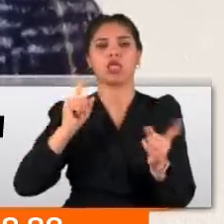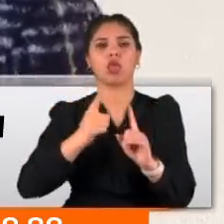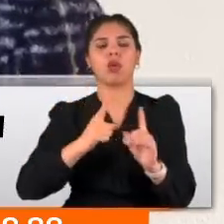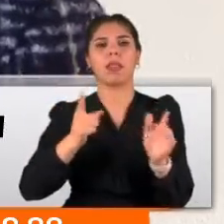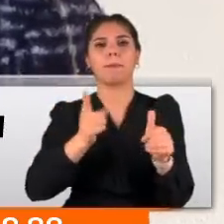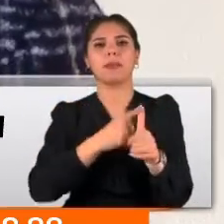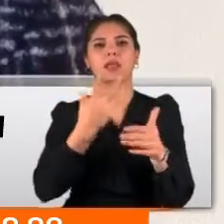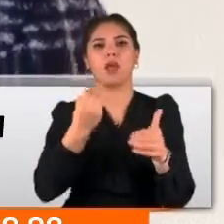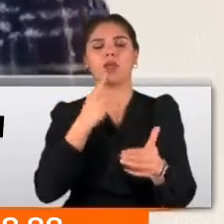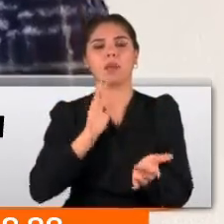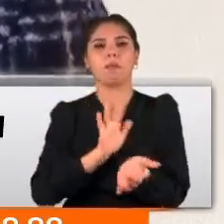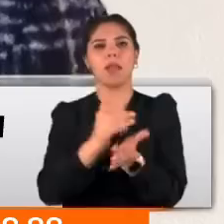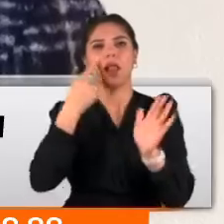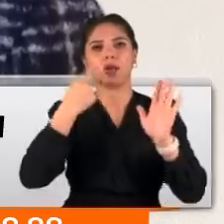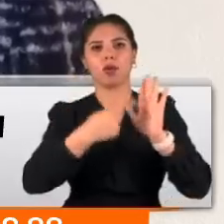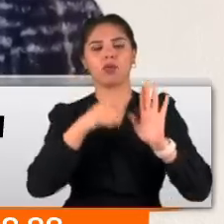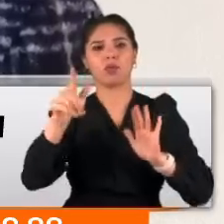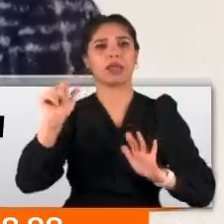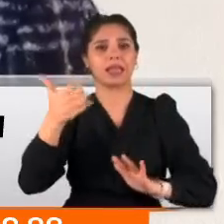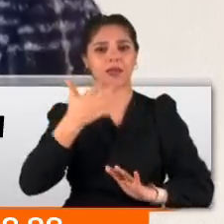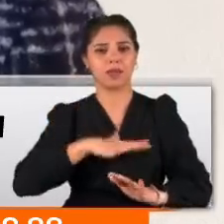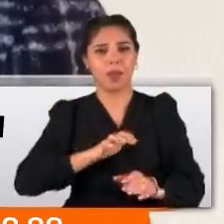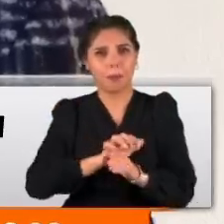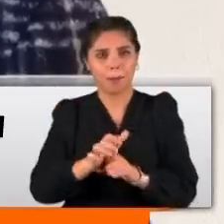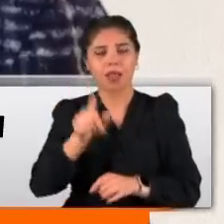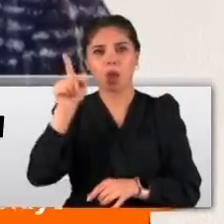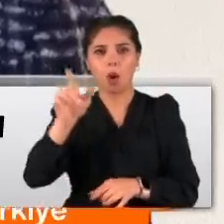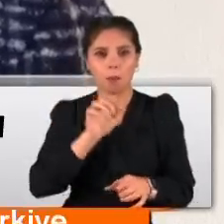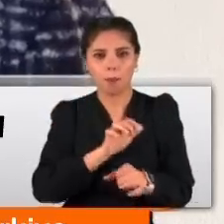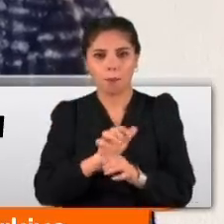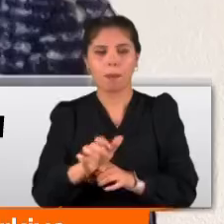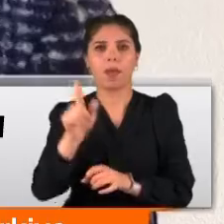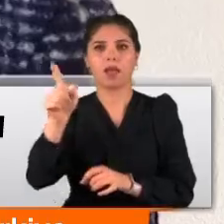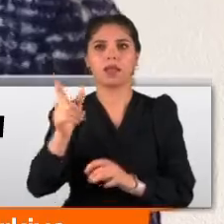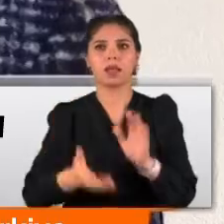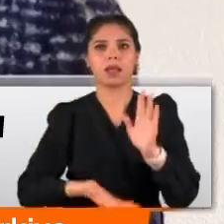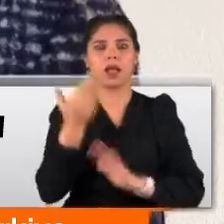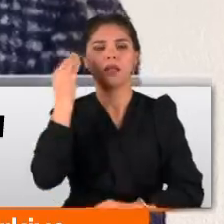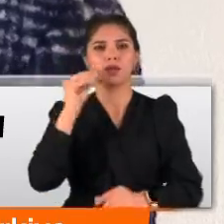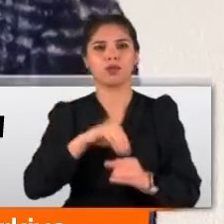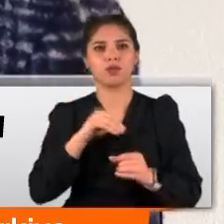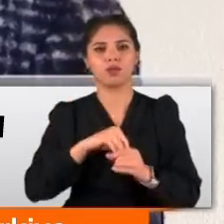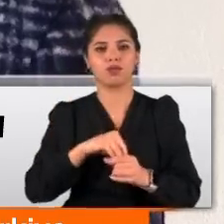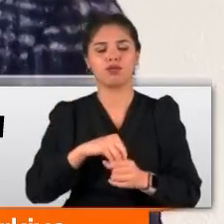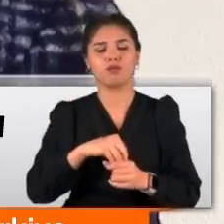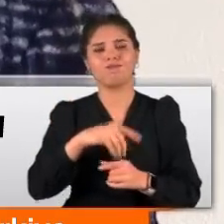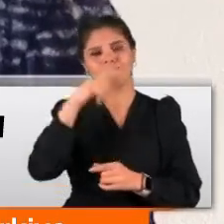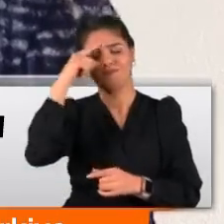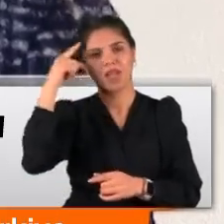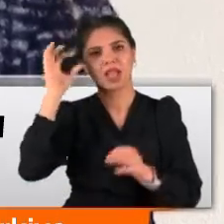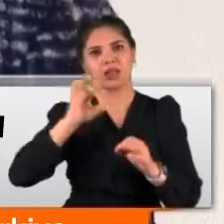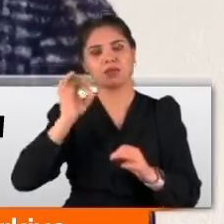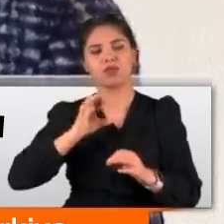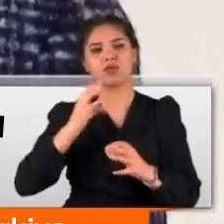yeterli olmak için bu noktada ne kadar çok baskı görmüşse o baskıyı ortadan kaldırabilmek amacıyla maalesef şu